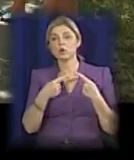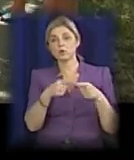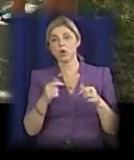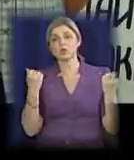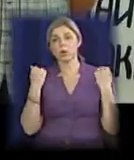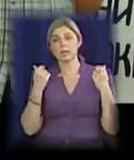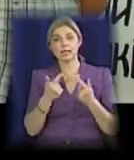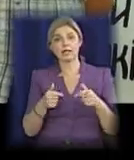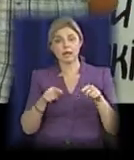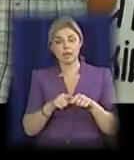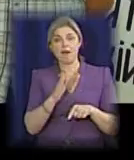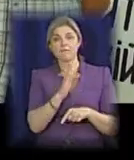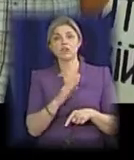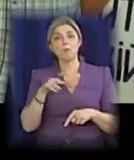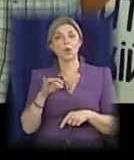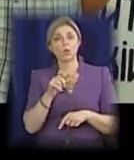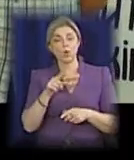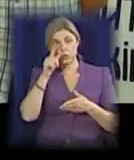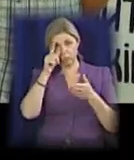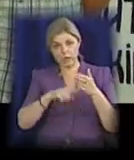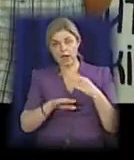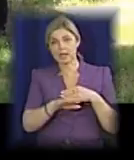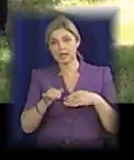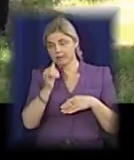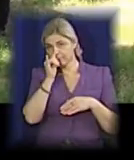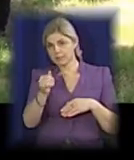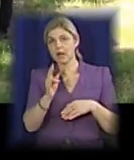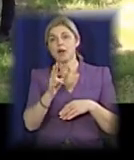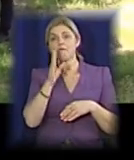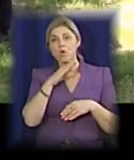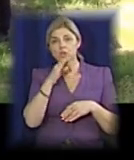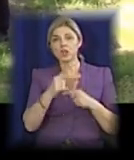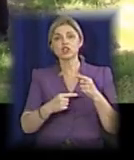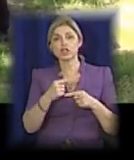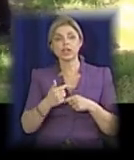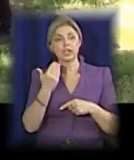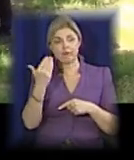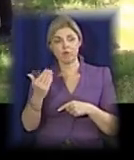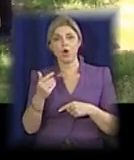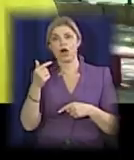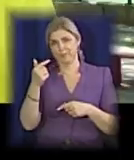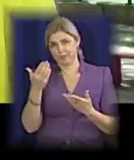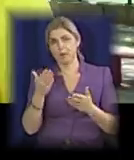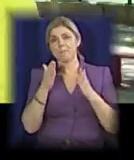закладу. В'ячеслав Мороз впевнений, дітям не дають доступ до води саме через його критичні висловлювання.